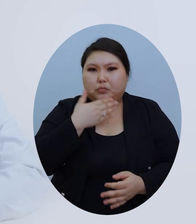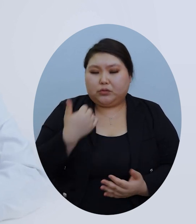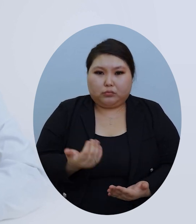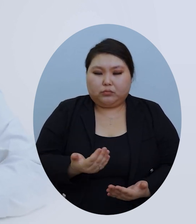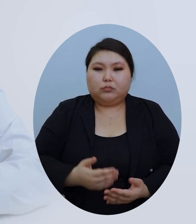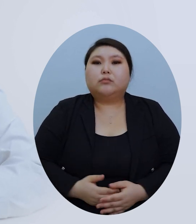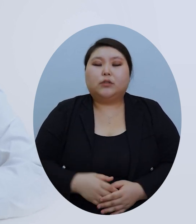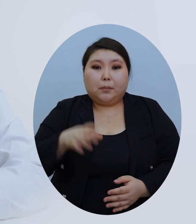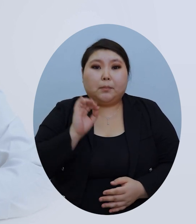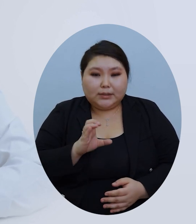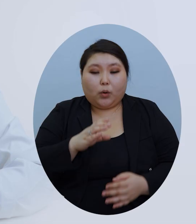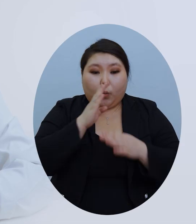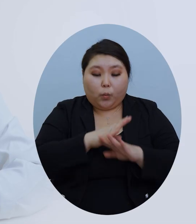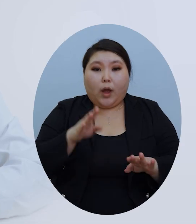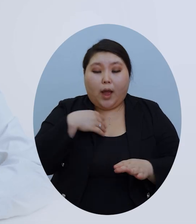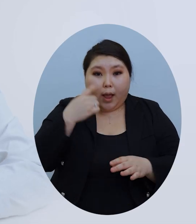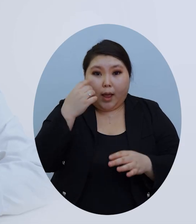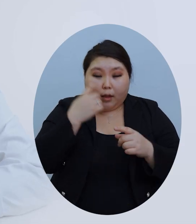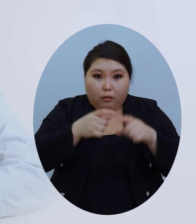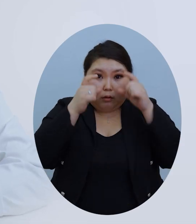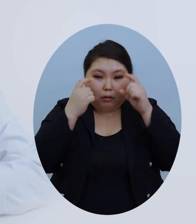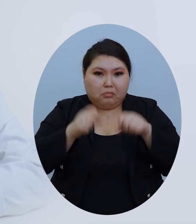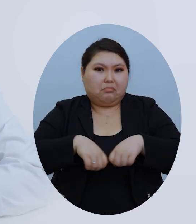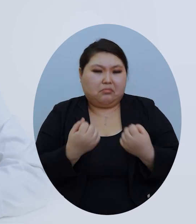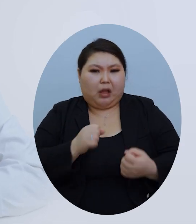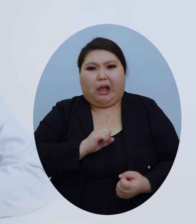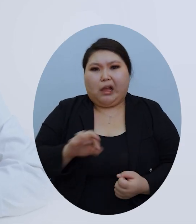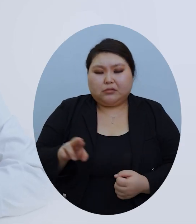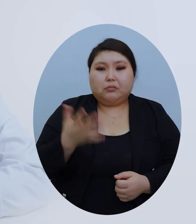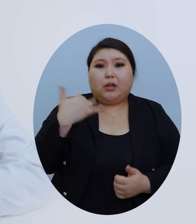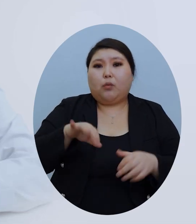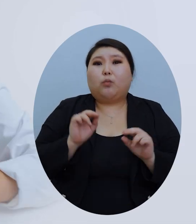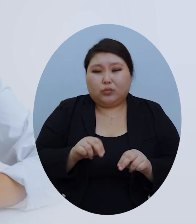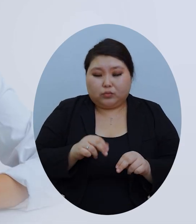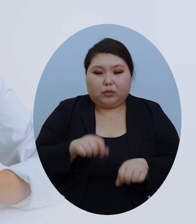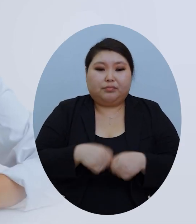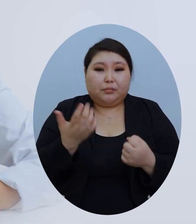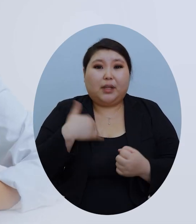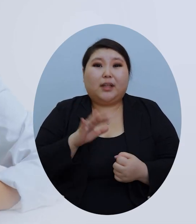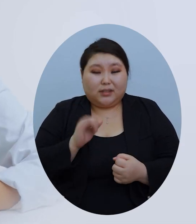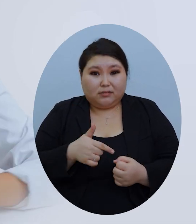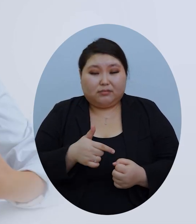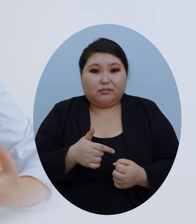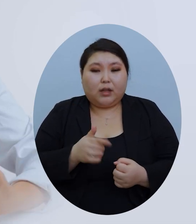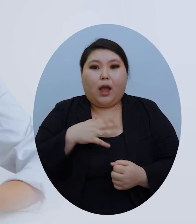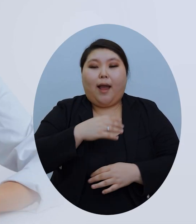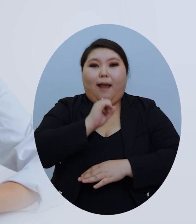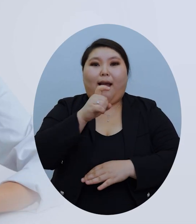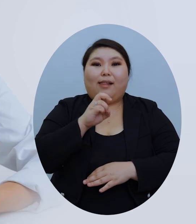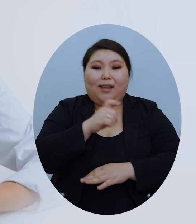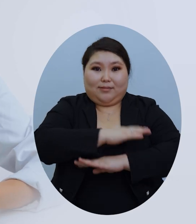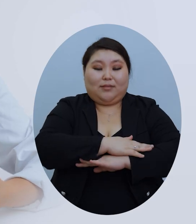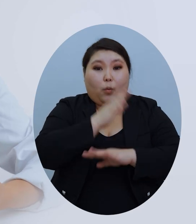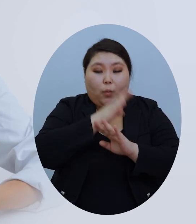хүүхэд харааны шилээ хугалсан, гээсэн, хайсан байж болдог, гэмтээсэн байж болдог. За ахлах ангийн хүүхдүүдийн хувьд гадаад